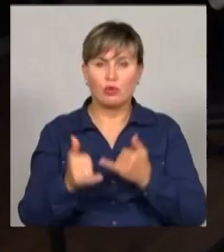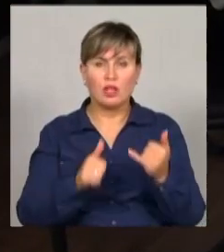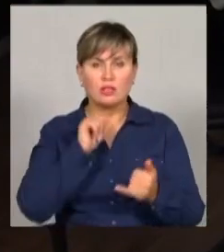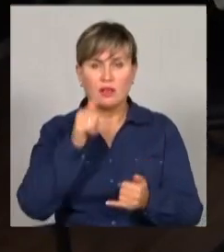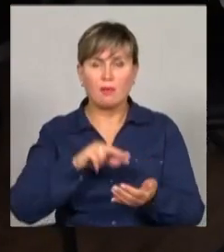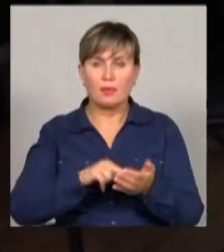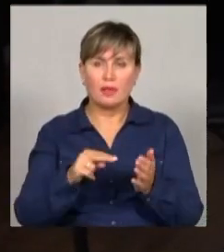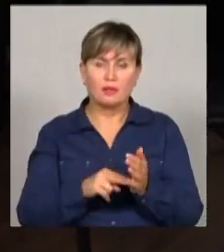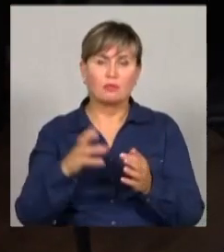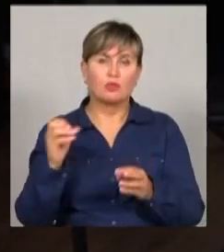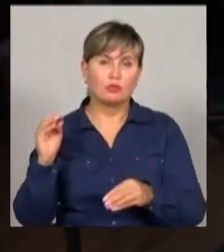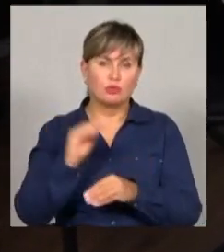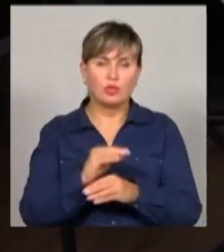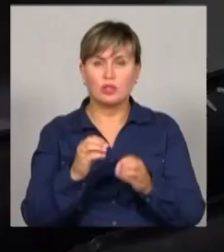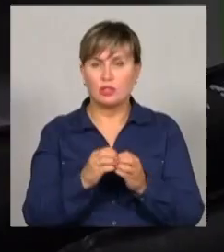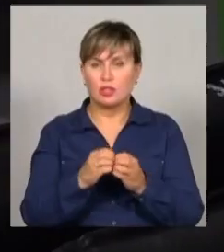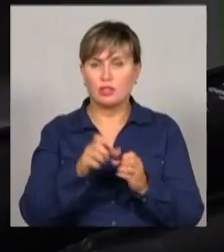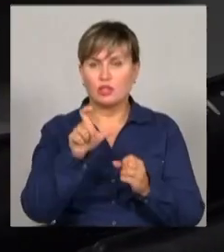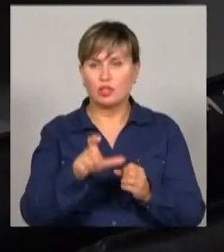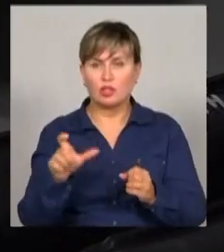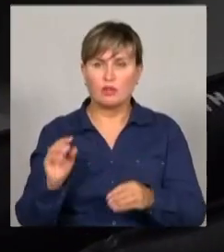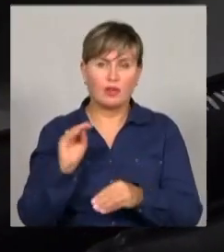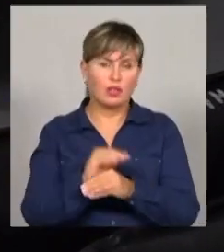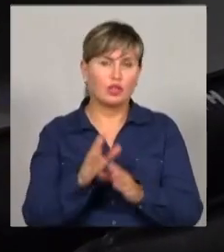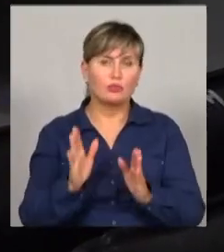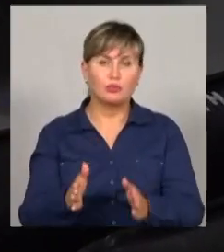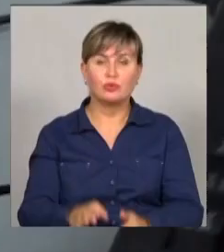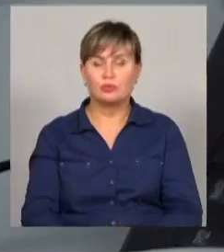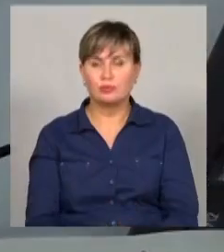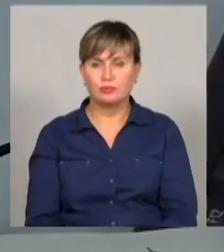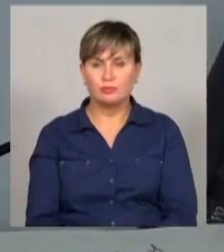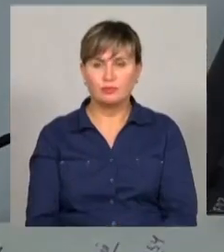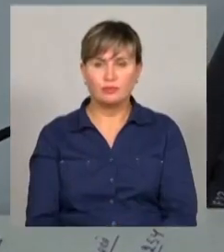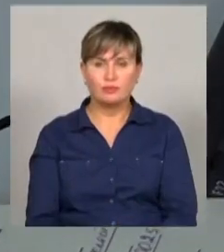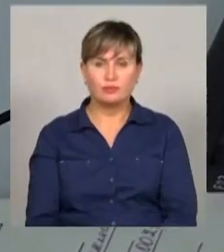планируется задействовать дополнительно 10 специалистов. Ануар Мангельдинов, Гани Калуев, телеканал Алматы.